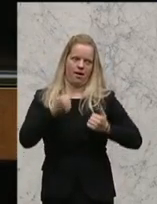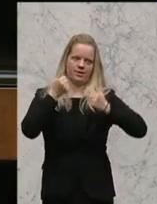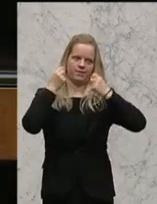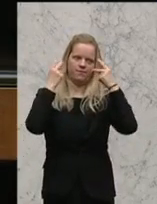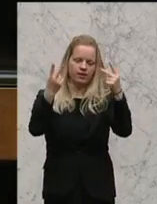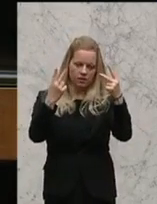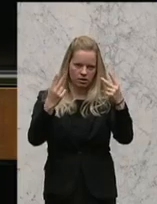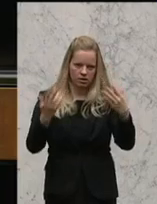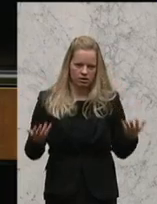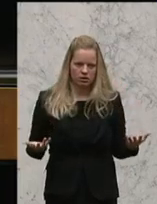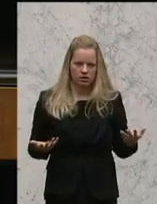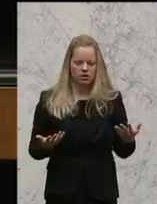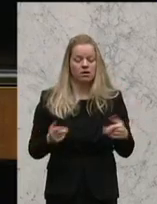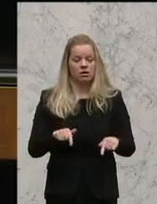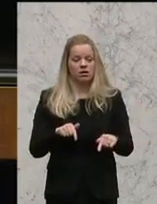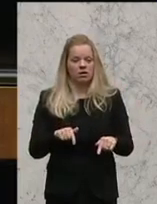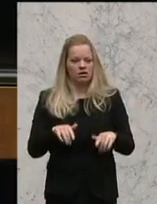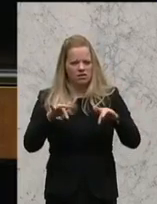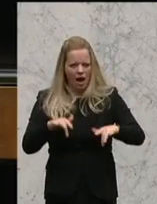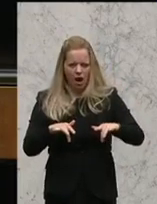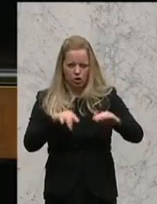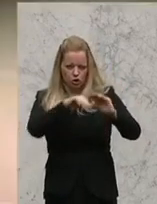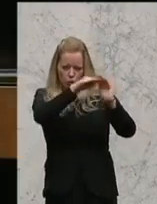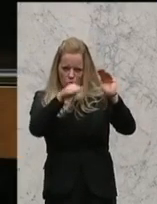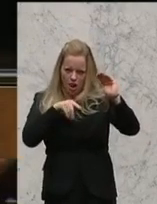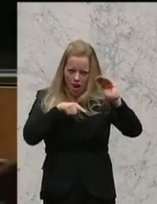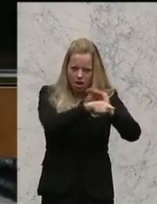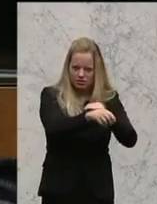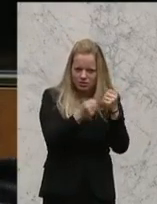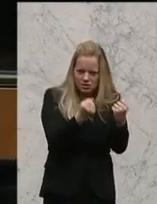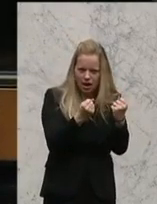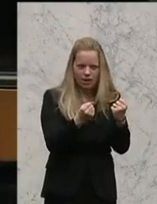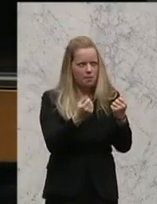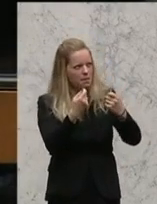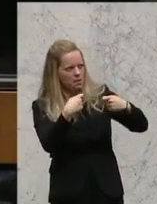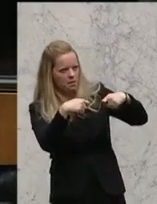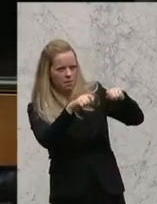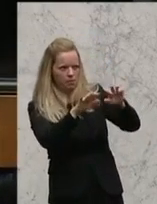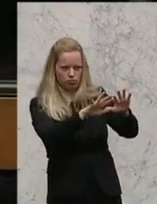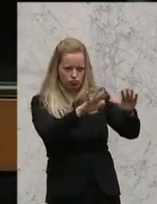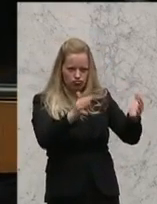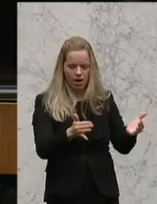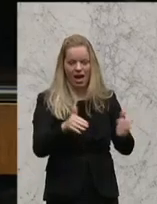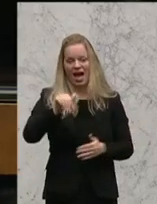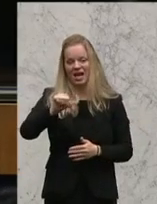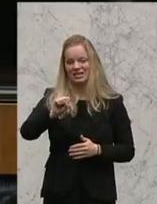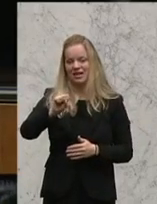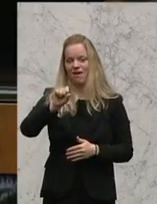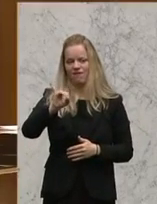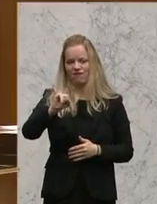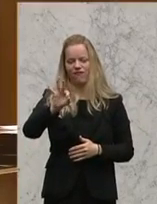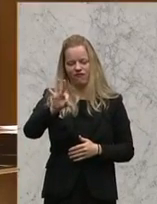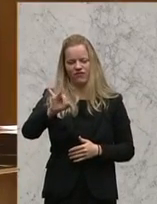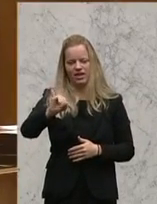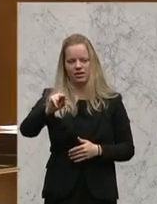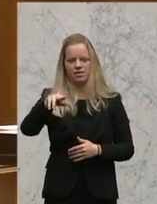Allein die Erhöhung der Tunnelsicherheit. In die Erhöhung der Tunnelsicherheit investiert die ASFINAG heuer